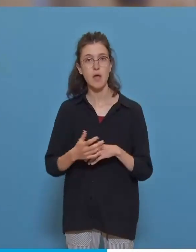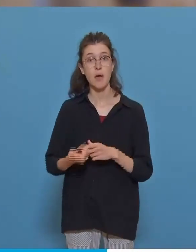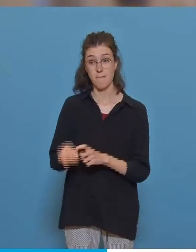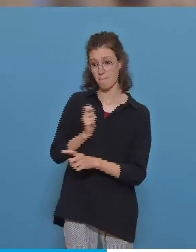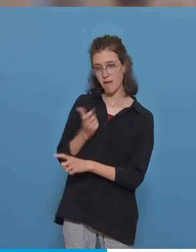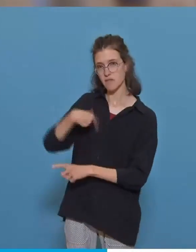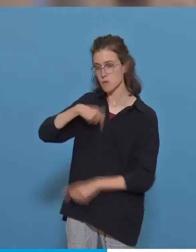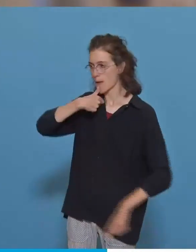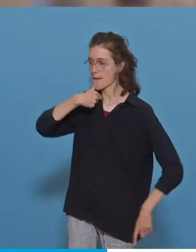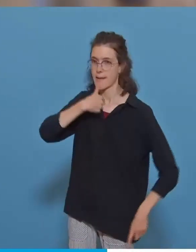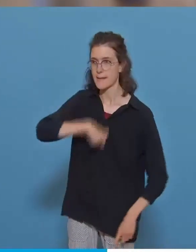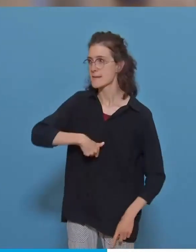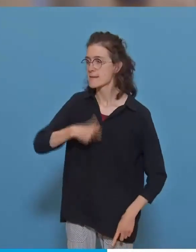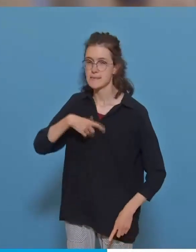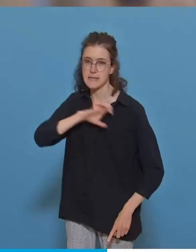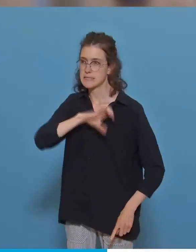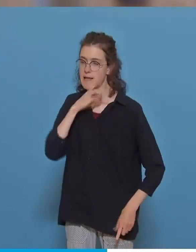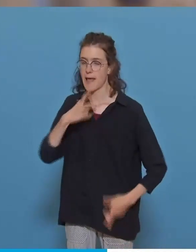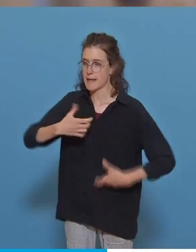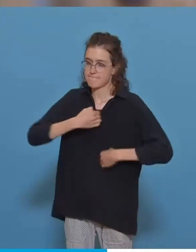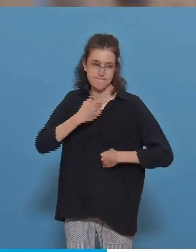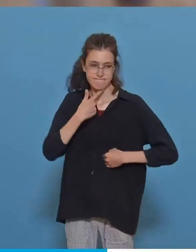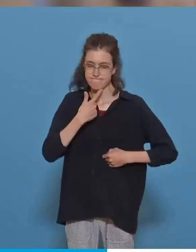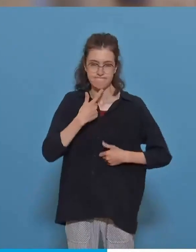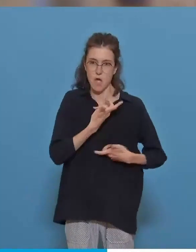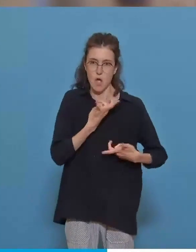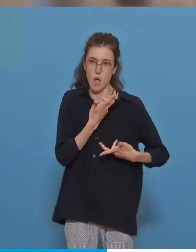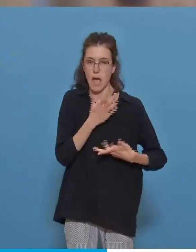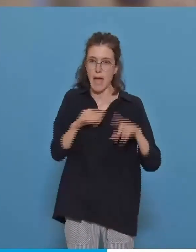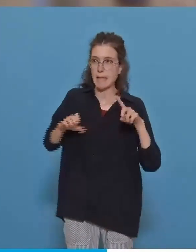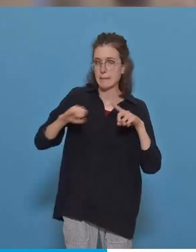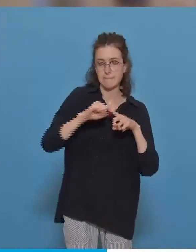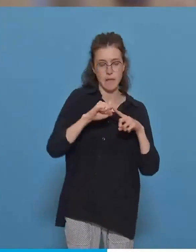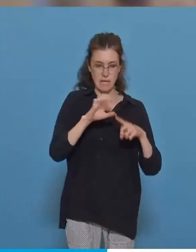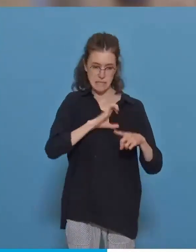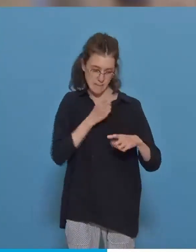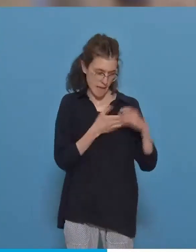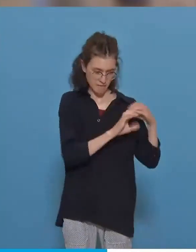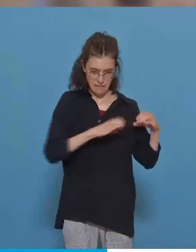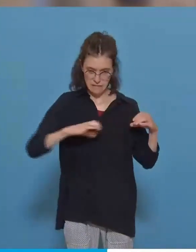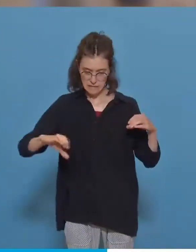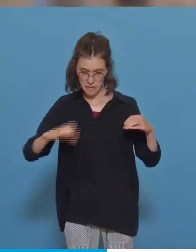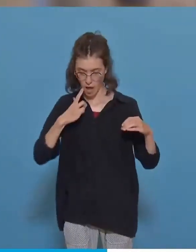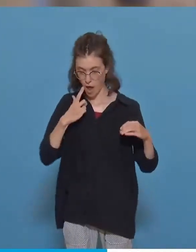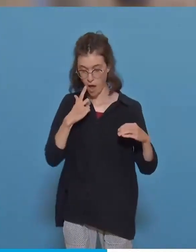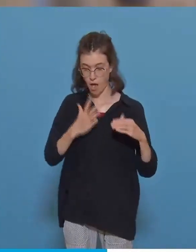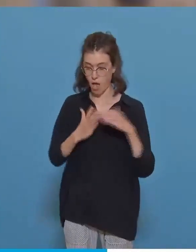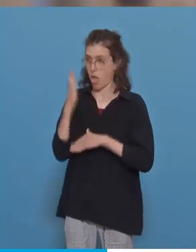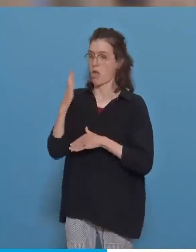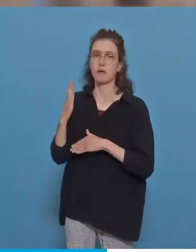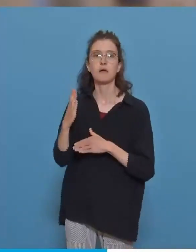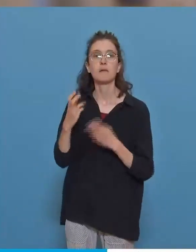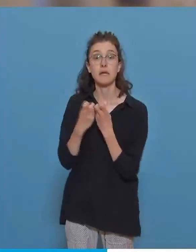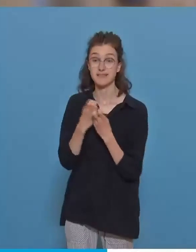qui devons assumer d'investir bien au-delà de nos compétences. Par exemple, et nous l'évoquerons après, sur le CCAS, avec la formation